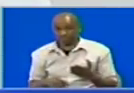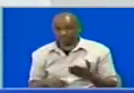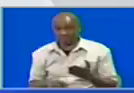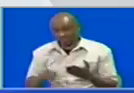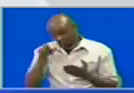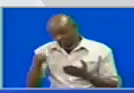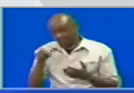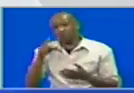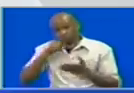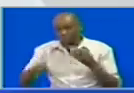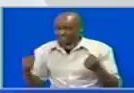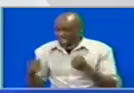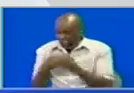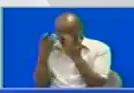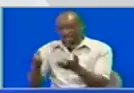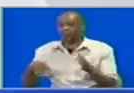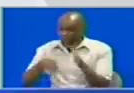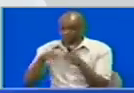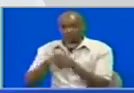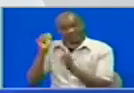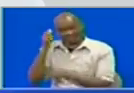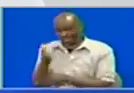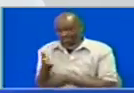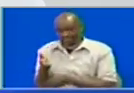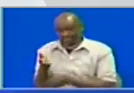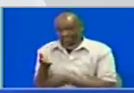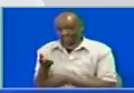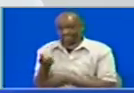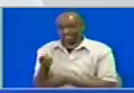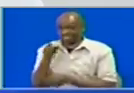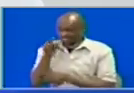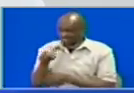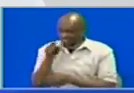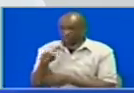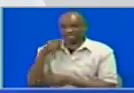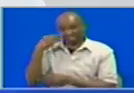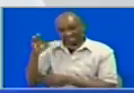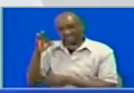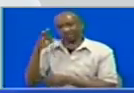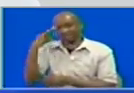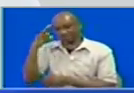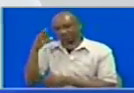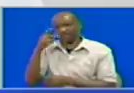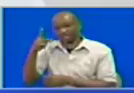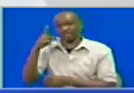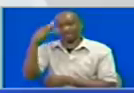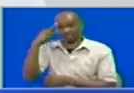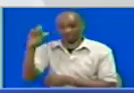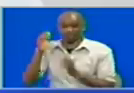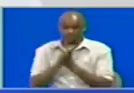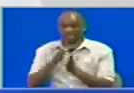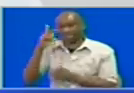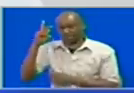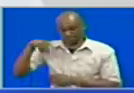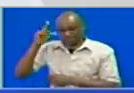hii katika hii mambo yanaendelea mpira sasa Kenya iko mgubishi wa KFKF na KPL.